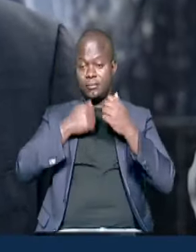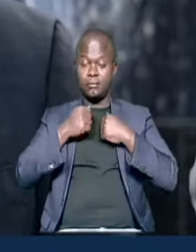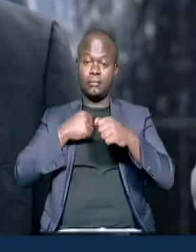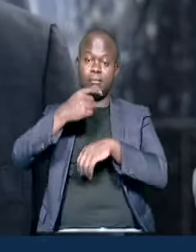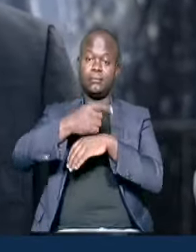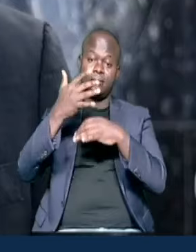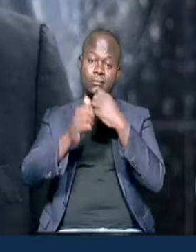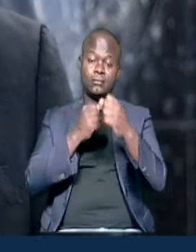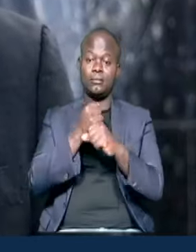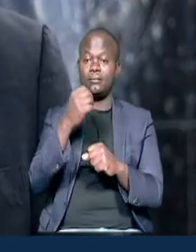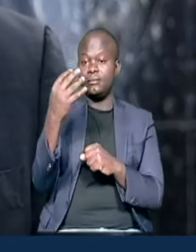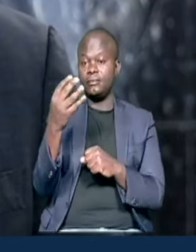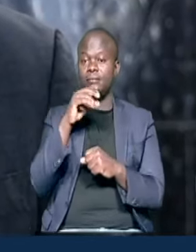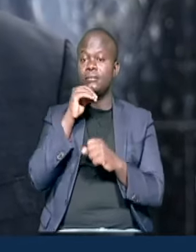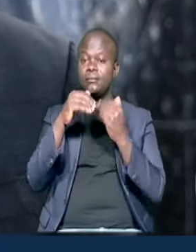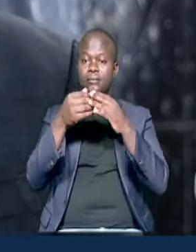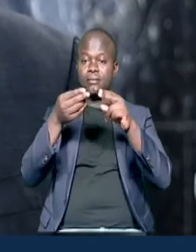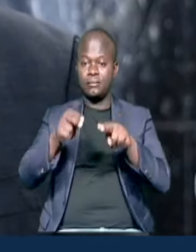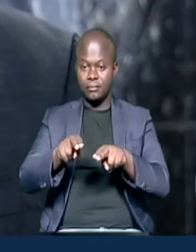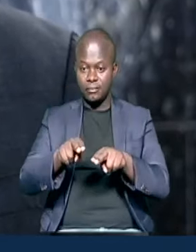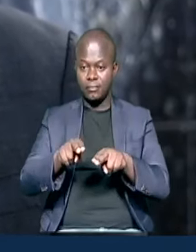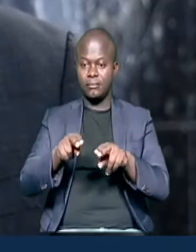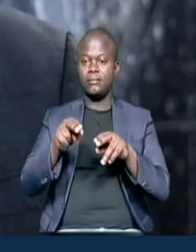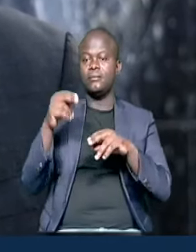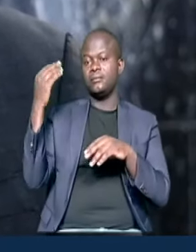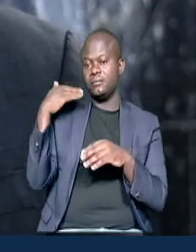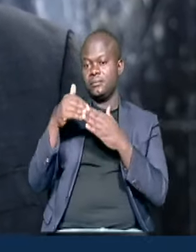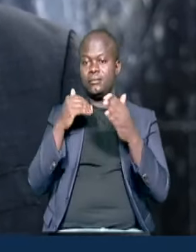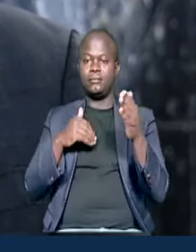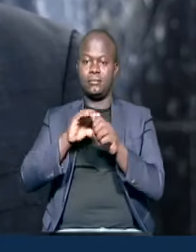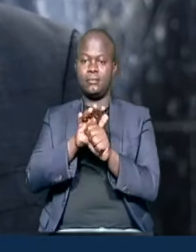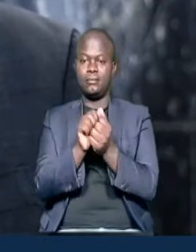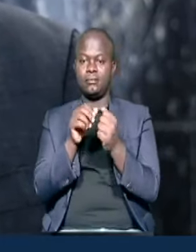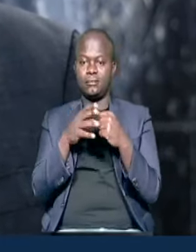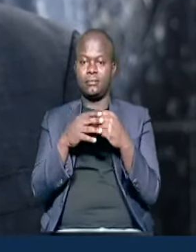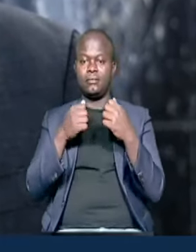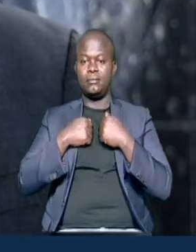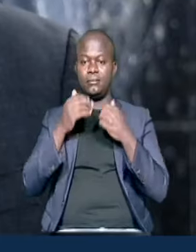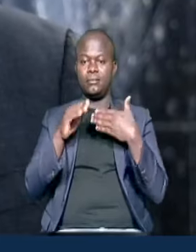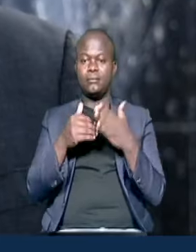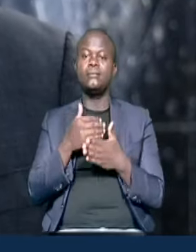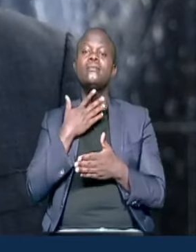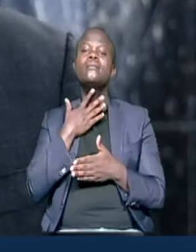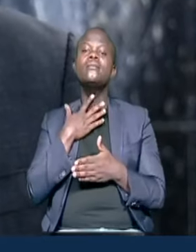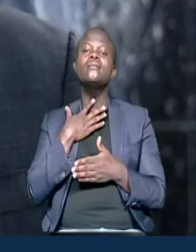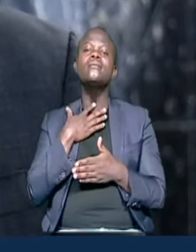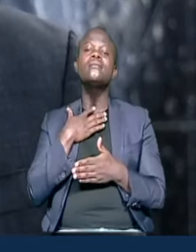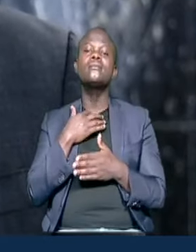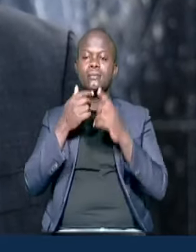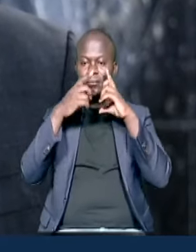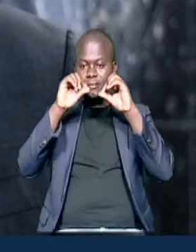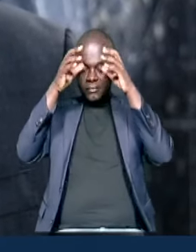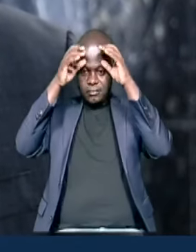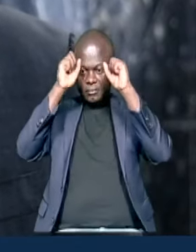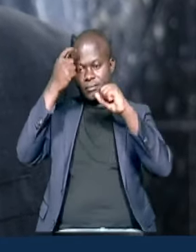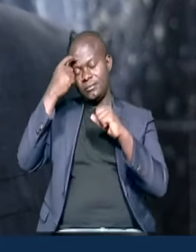imaze hafi imyaka ine itaba iheruka mbere ya covid abanyarwanda rero banyotewe n'ijambo rya perezida